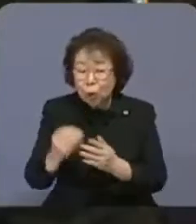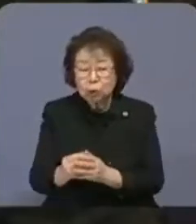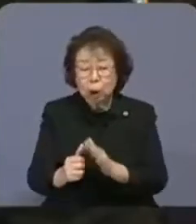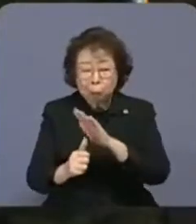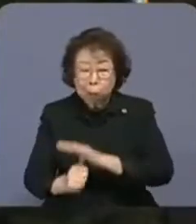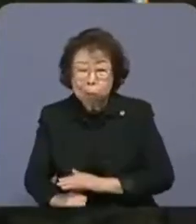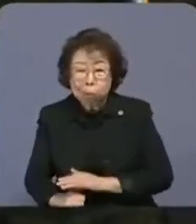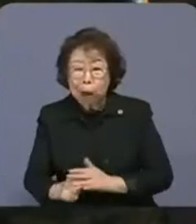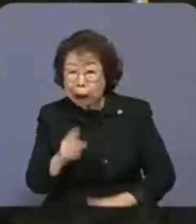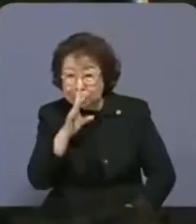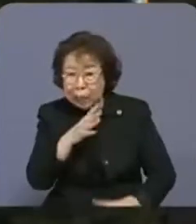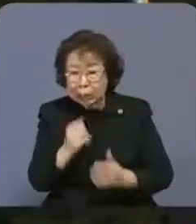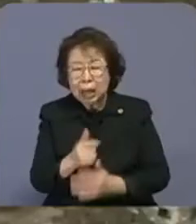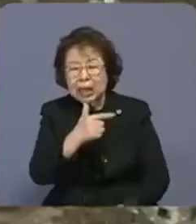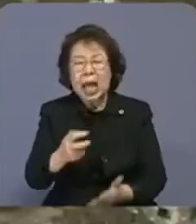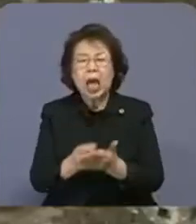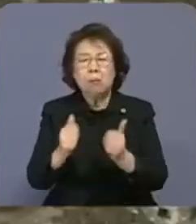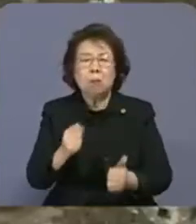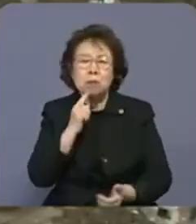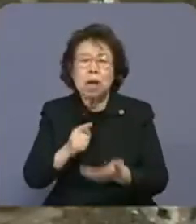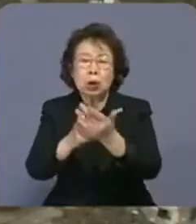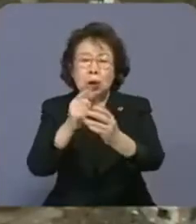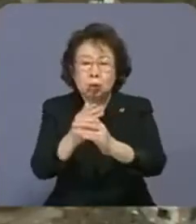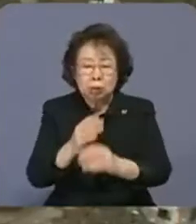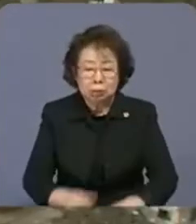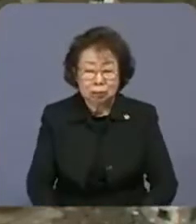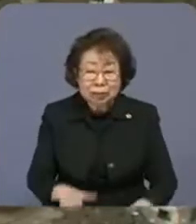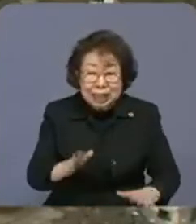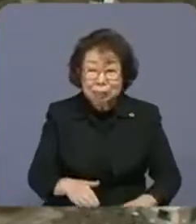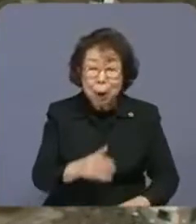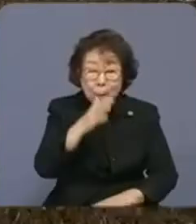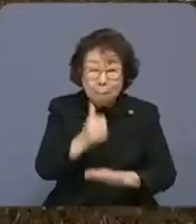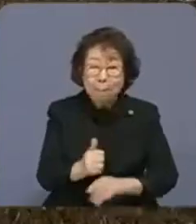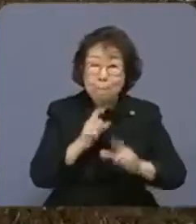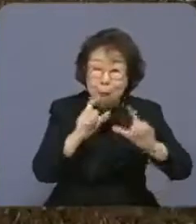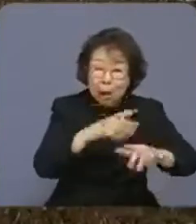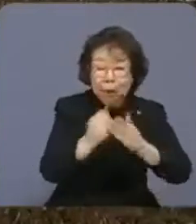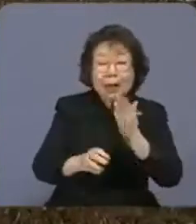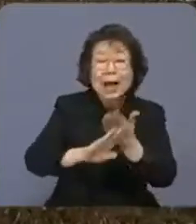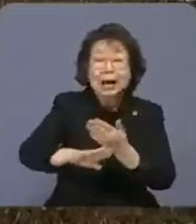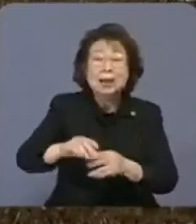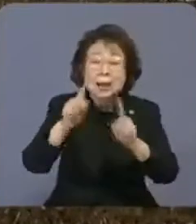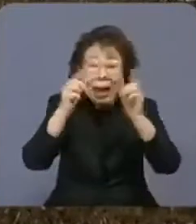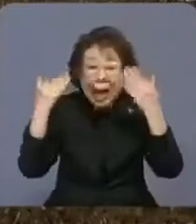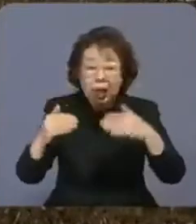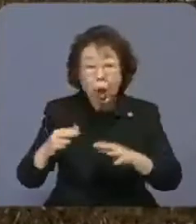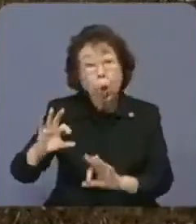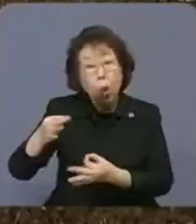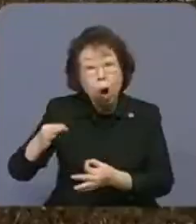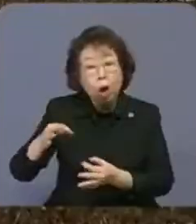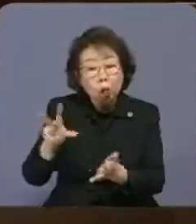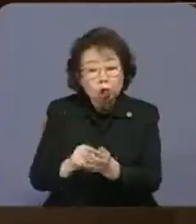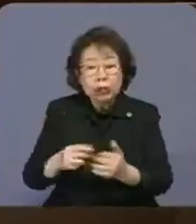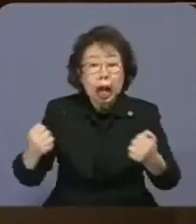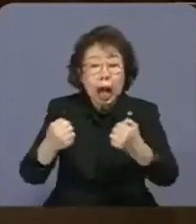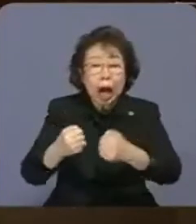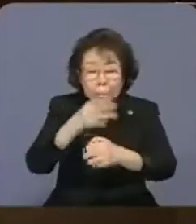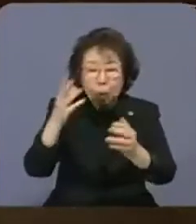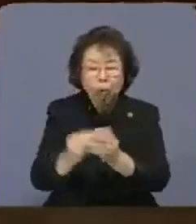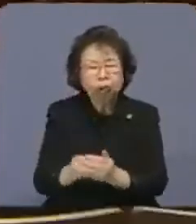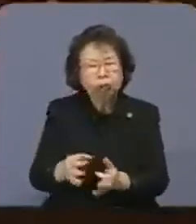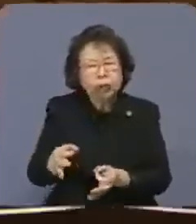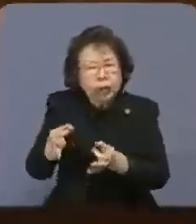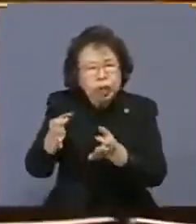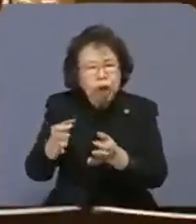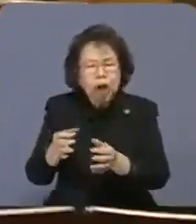대법원에 상고 안 가운데 이번 대법원 판결이 동아대 등 다른 대학의 임금 소송에 어떤 영향을 미칠지